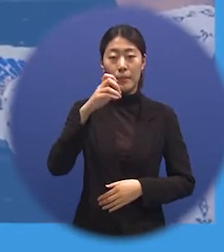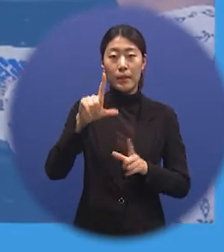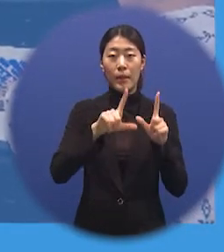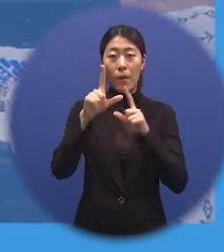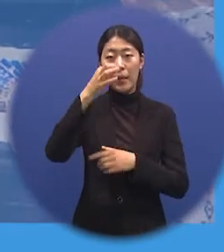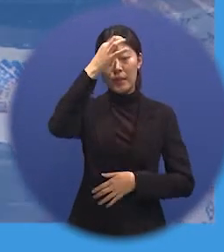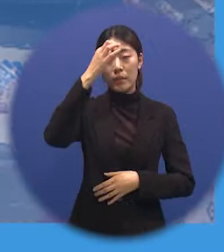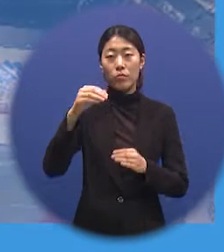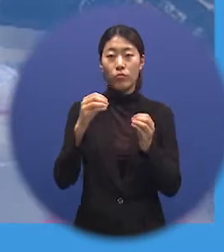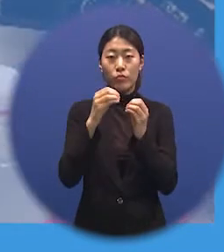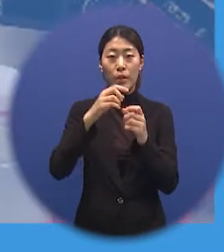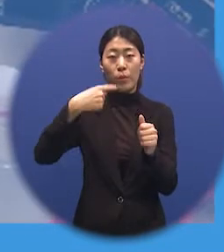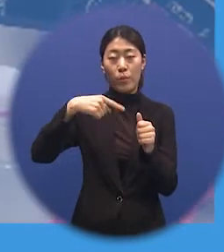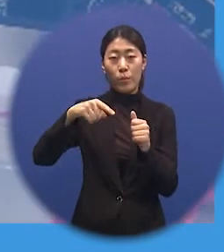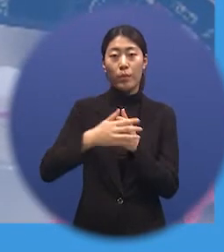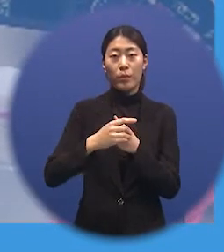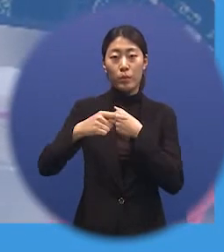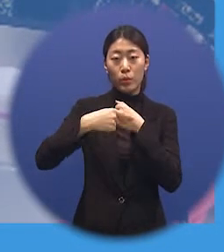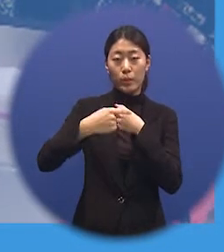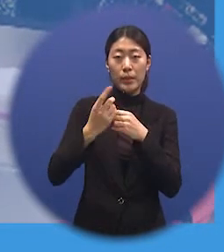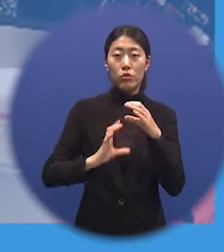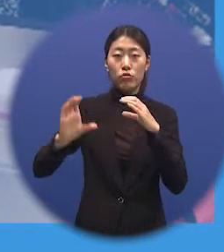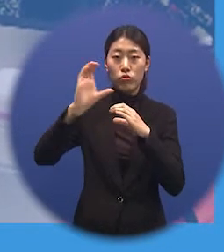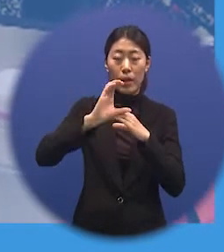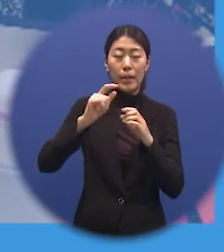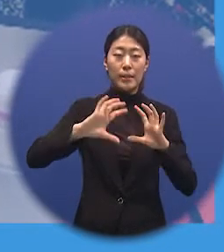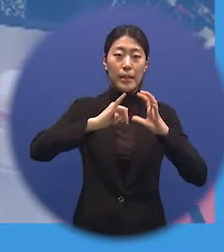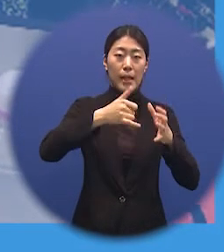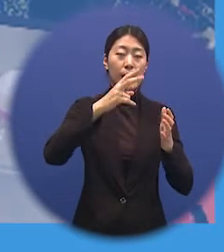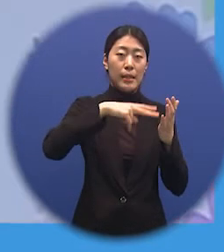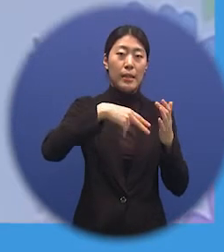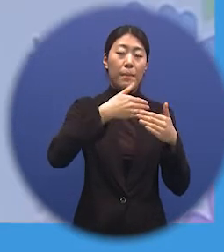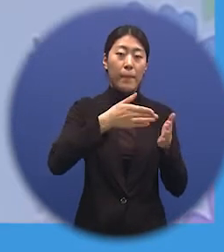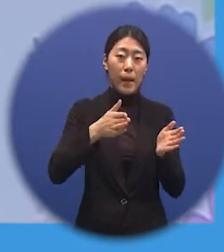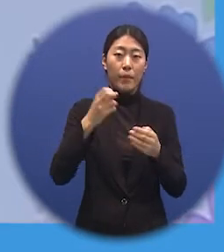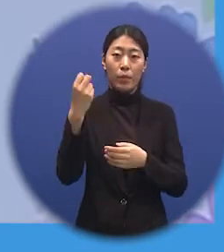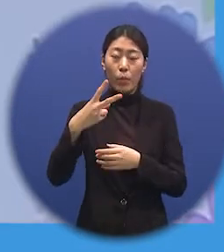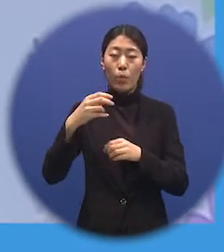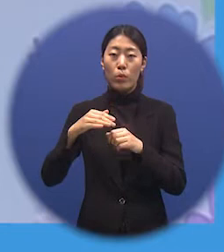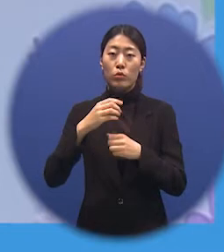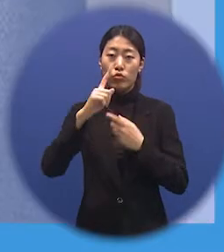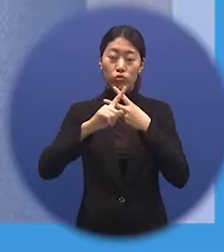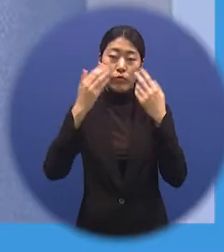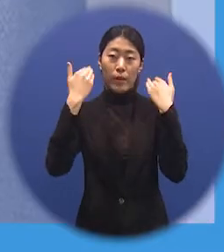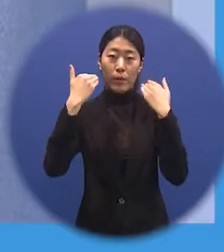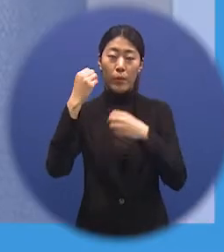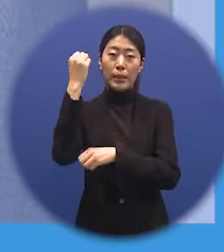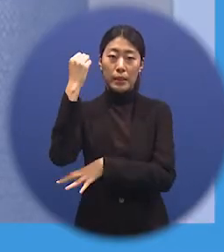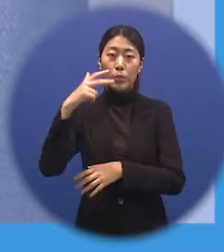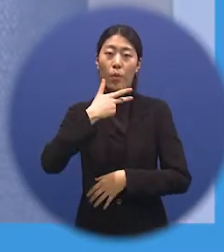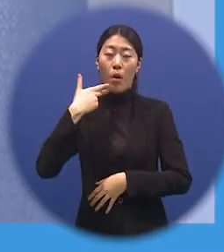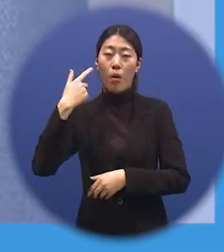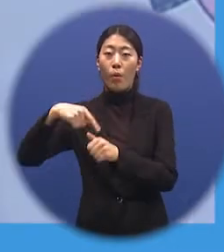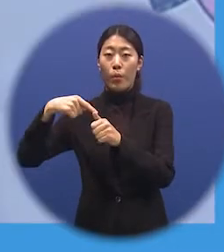2020학년도에는 생활기능 문해 교육에 초등 검정고시 대비 교육과정이 추가 개편된 세상읽기반, 중학과정 입문을 위한